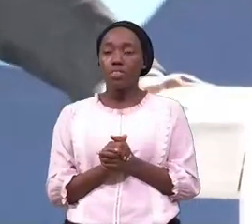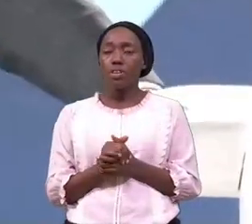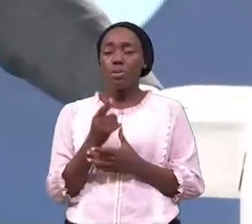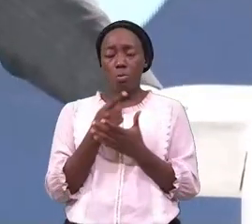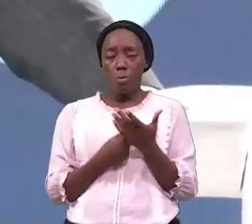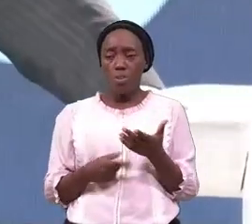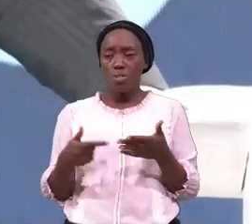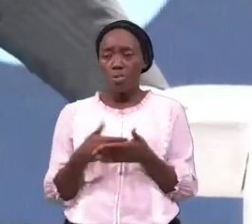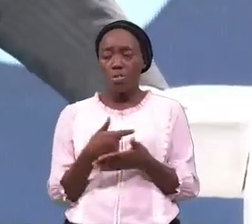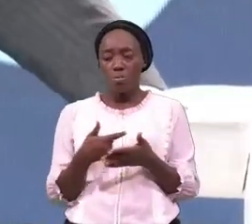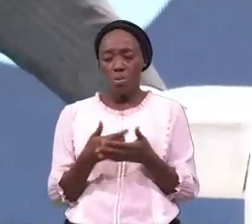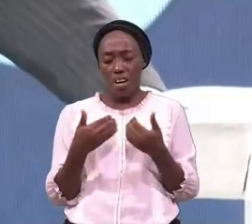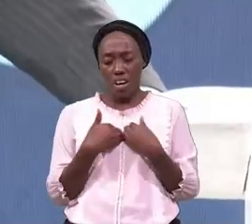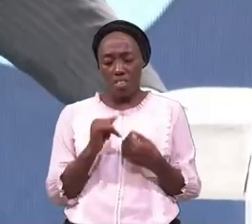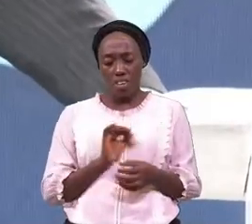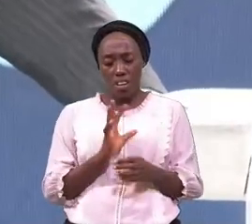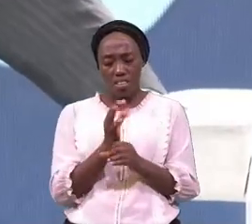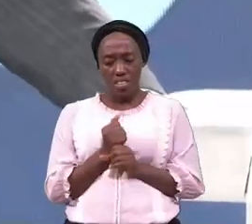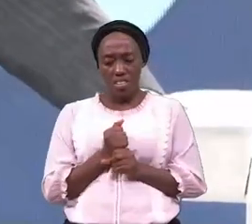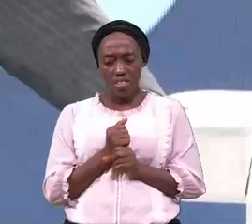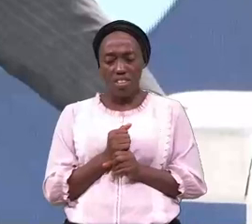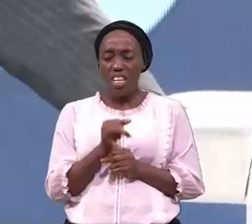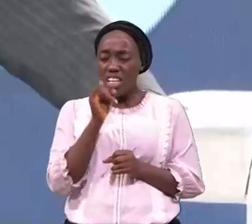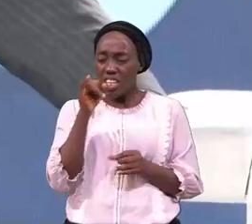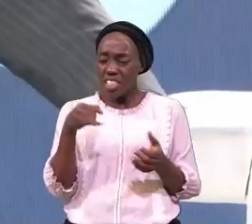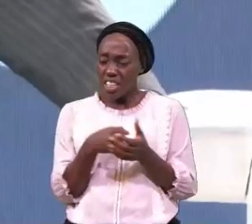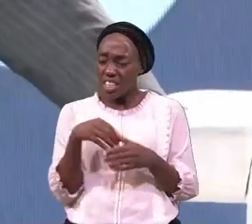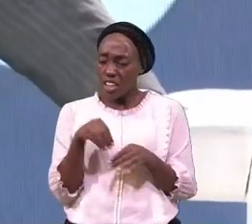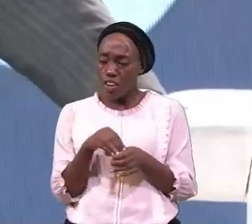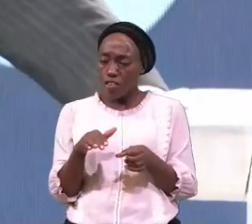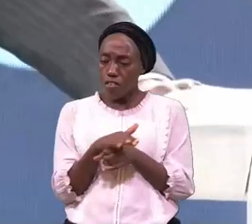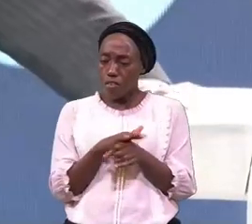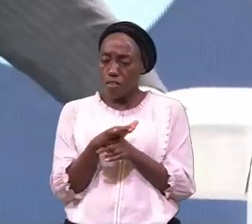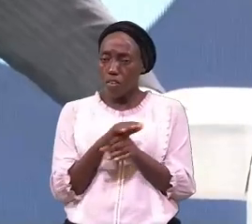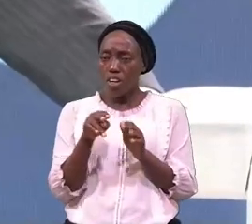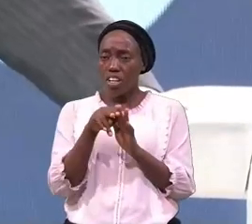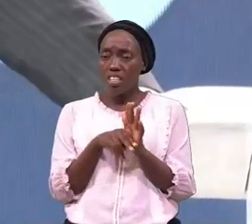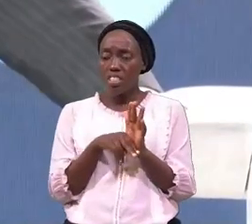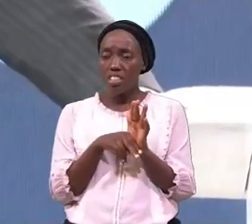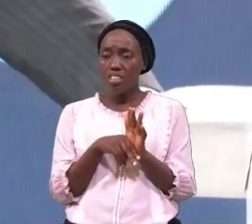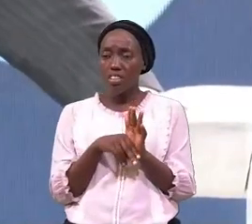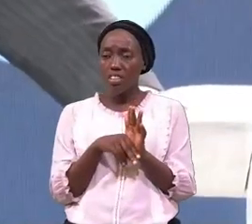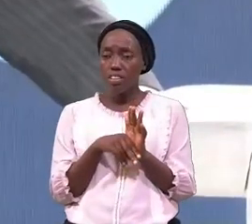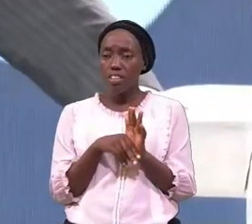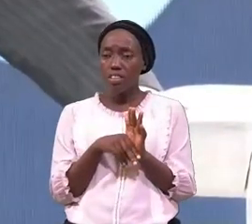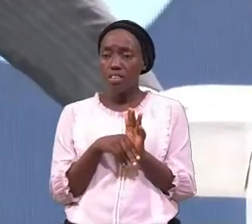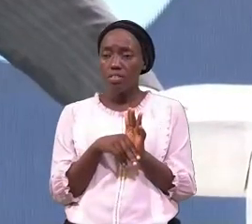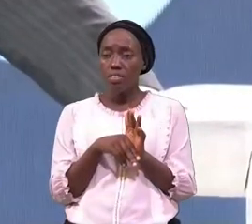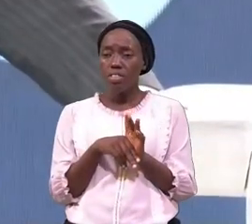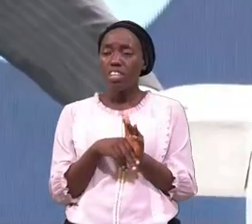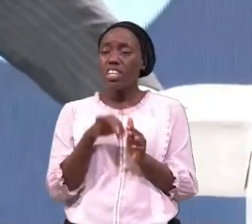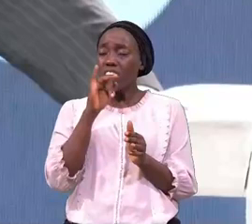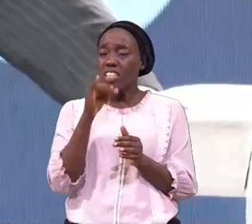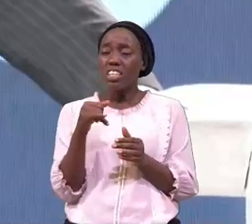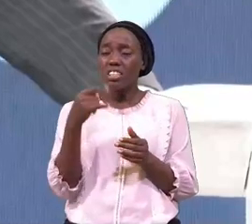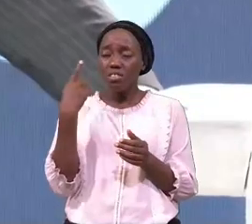Quel évangile ai-je reçu? Est-ce que dans sa plénitude, est-ce que c'est après le salut? Est-ce